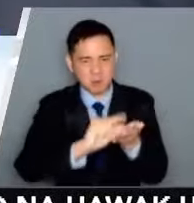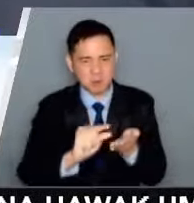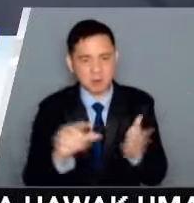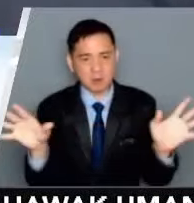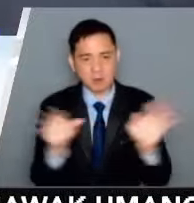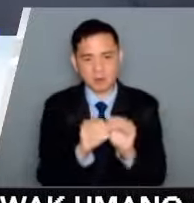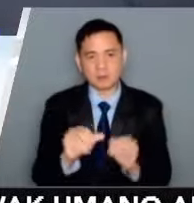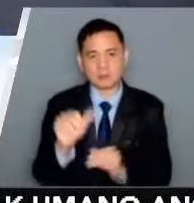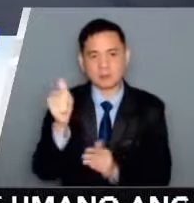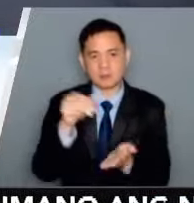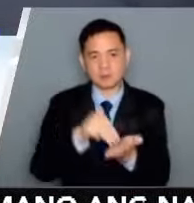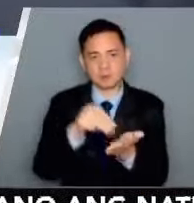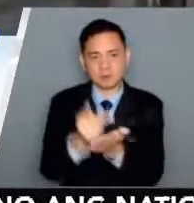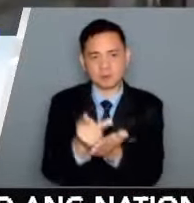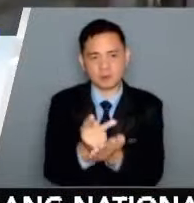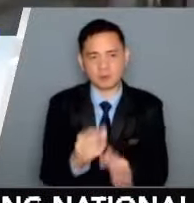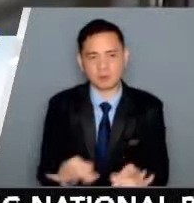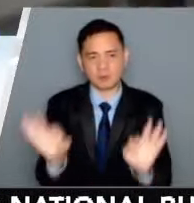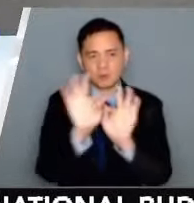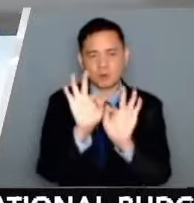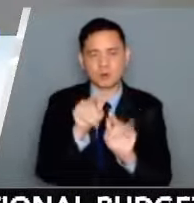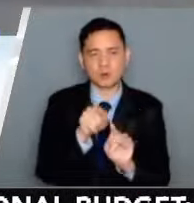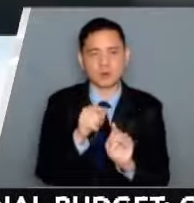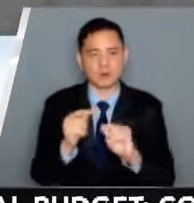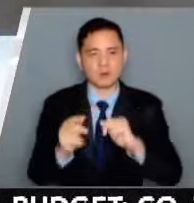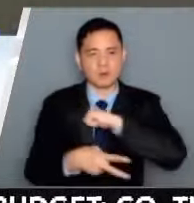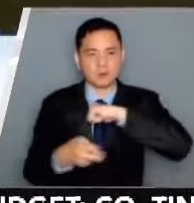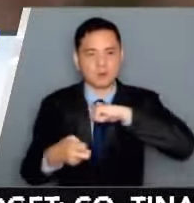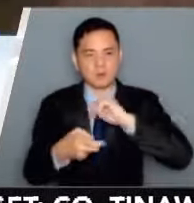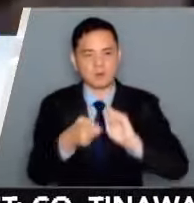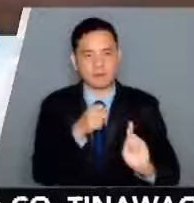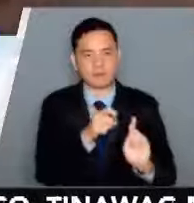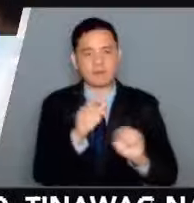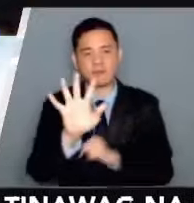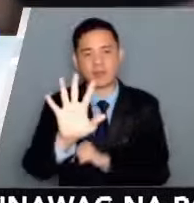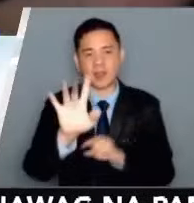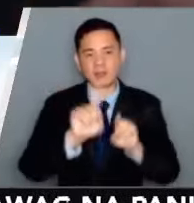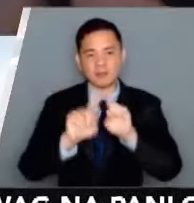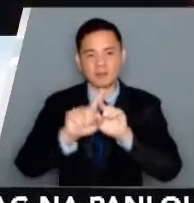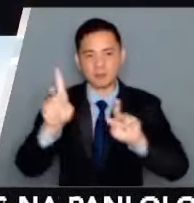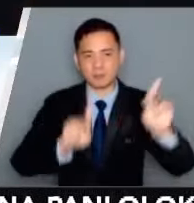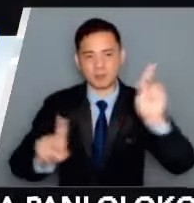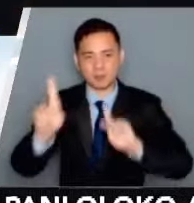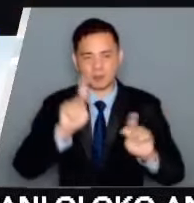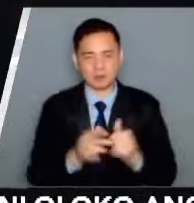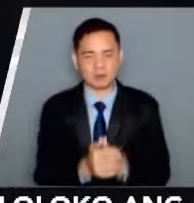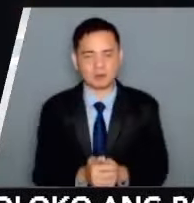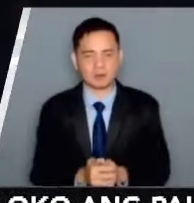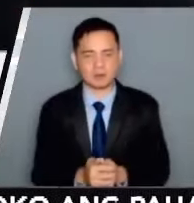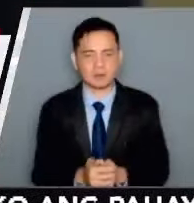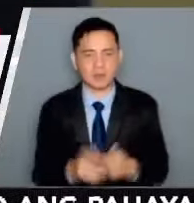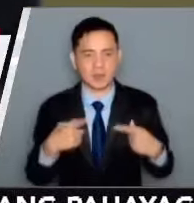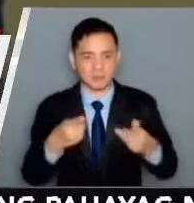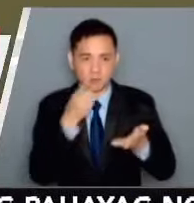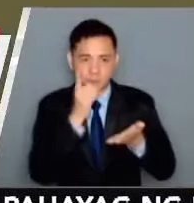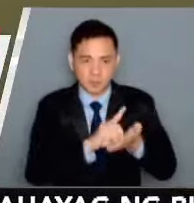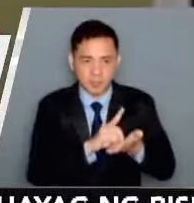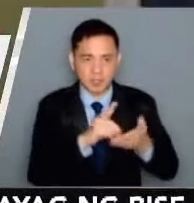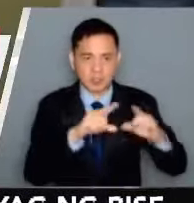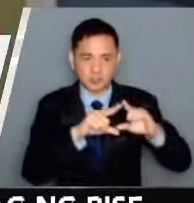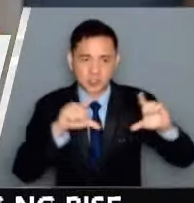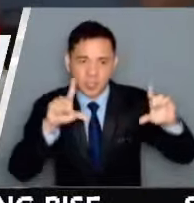mga suspek mula sa L biktima kumpleto sa mga dokumento at sa mga tseke masinsin yung mga detalye at talagang lehitimo